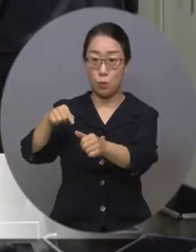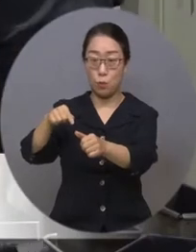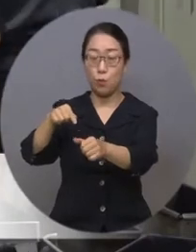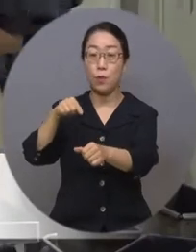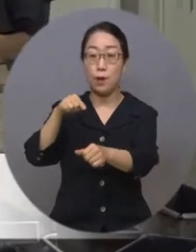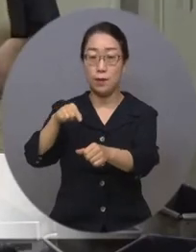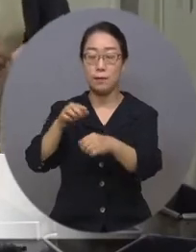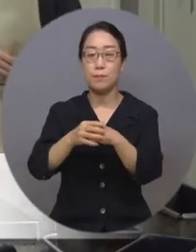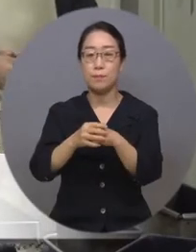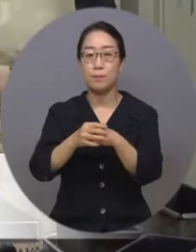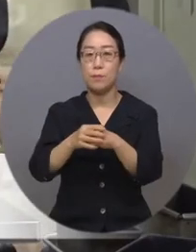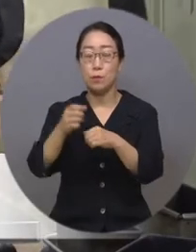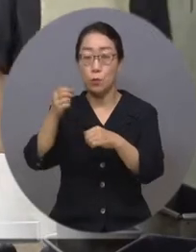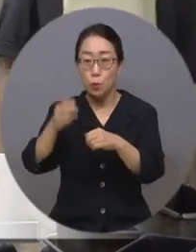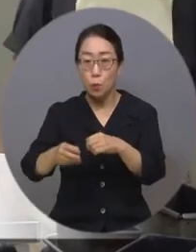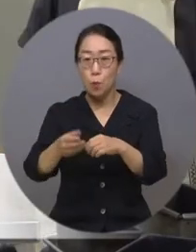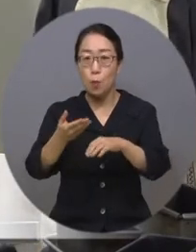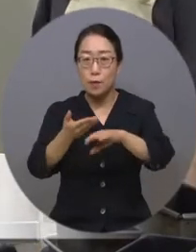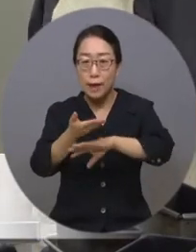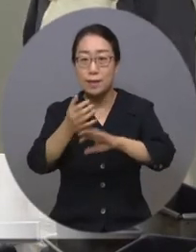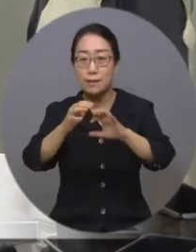bread. And